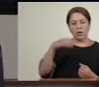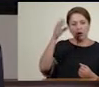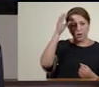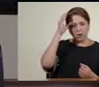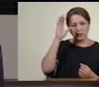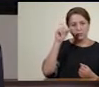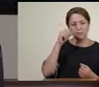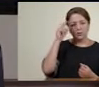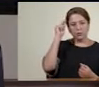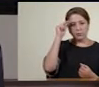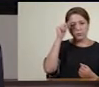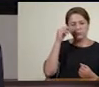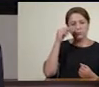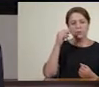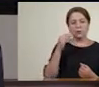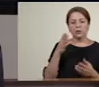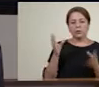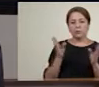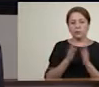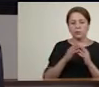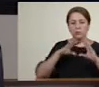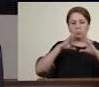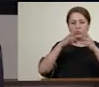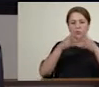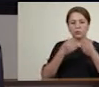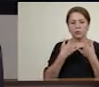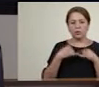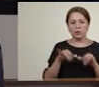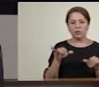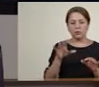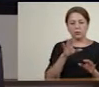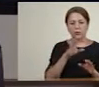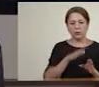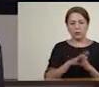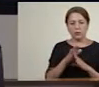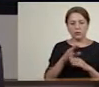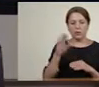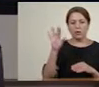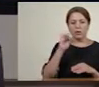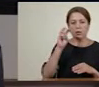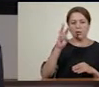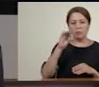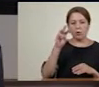zakovati bilan butun dunyoni lol qoldirgan Imom al-Buxoriy